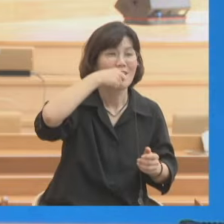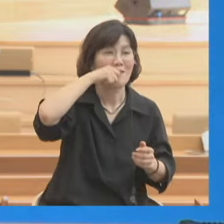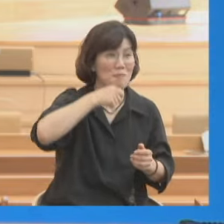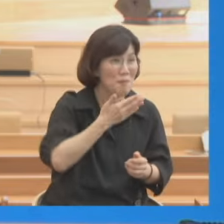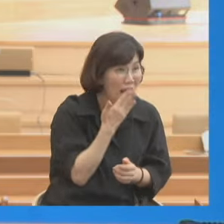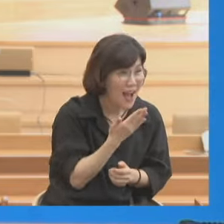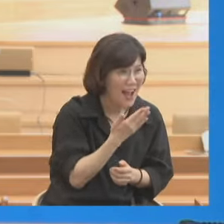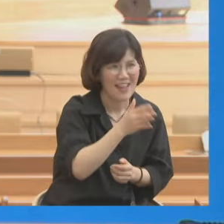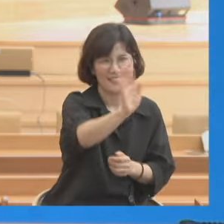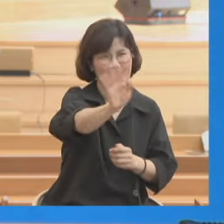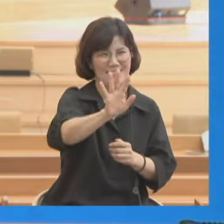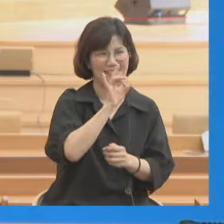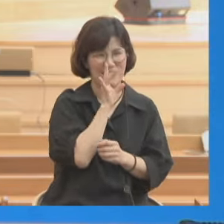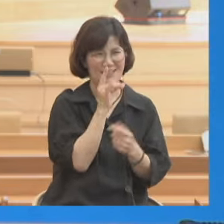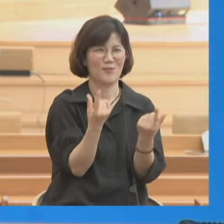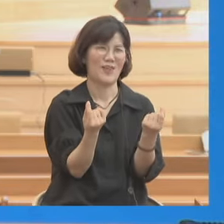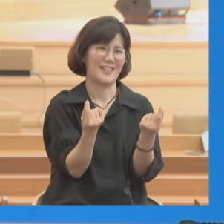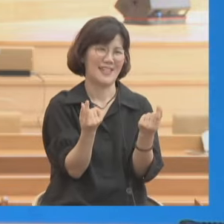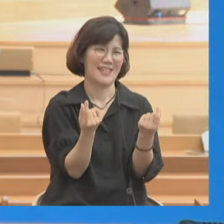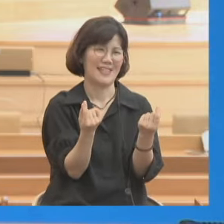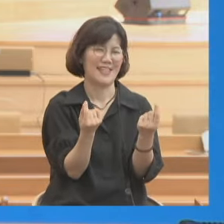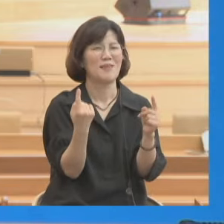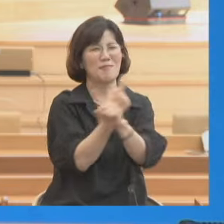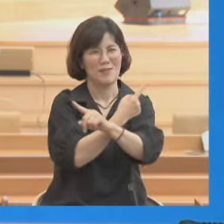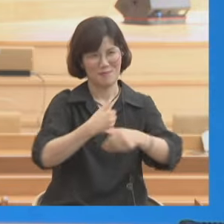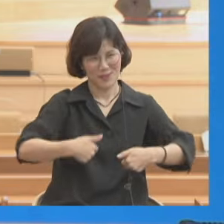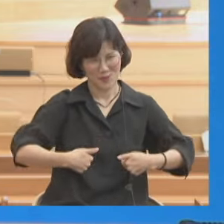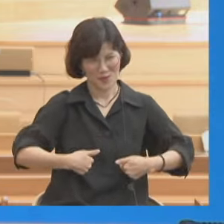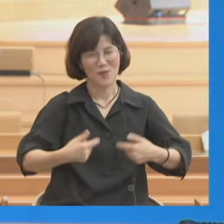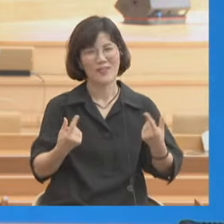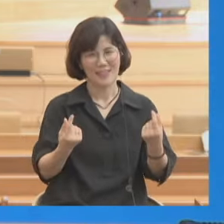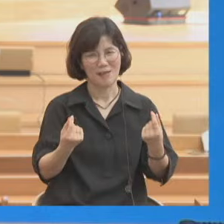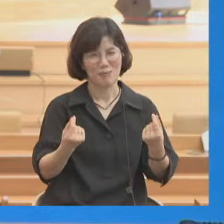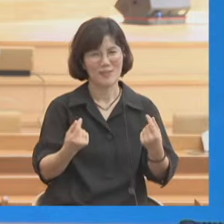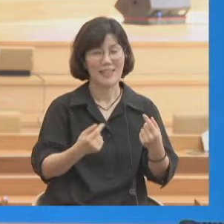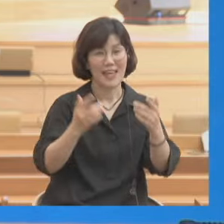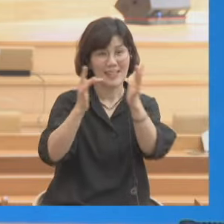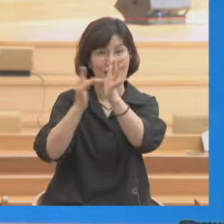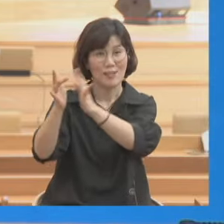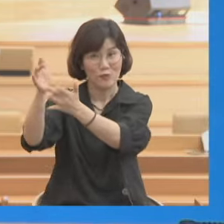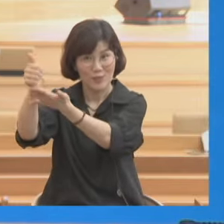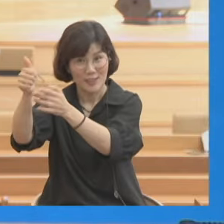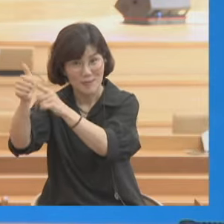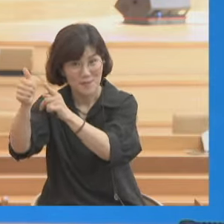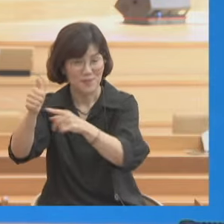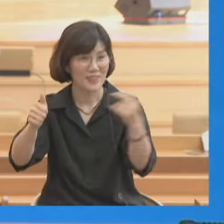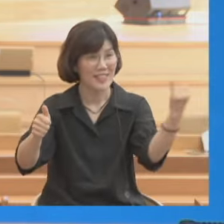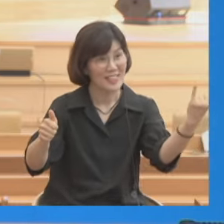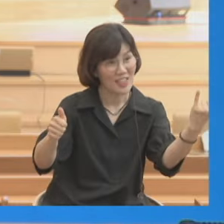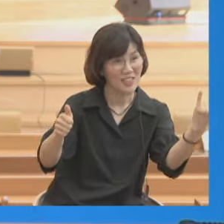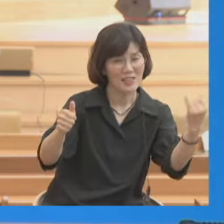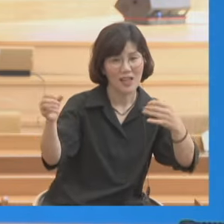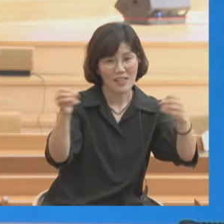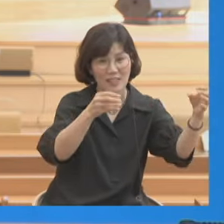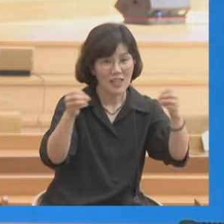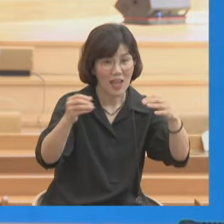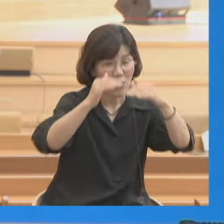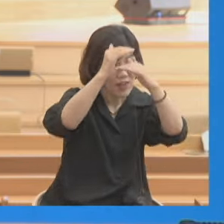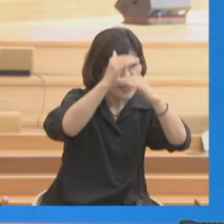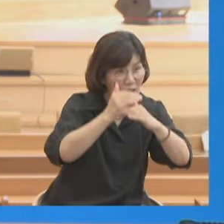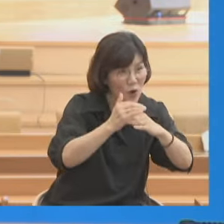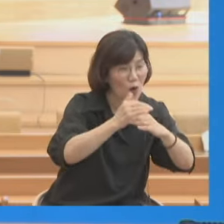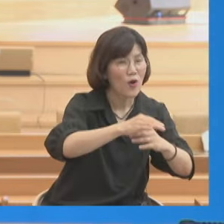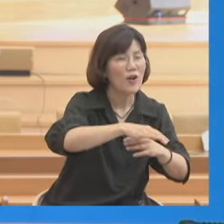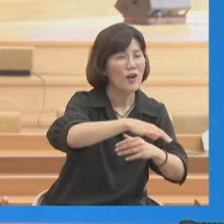되죠. 오늘 본문도 보세요. 예수님이 이 여인과 물 얘기를 하다가 바꿉니다. 뭘로 바꿉니까? 주제를